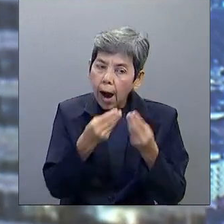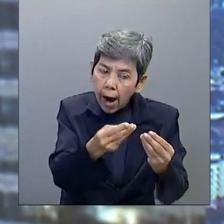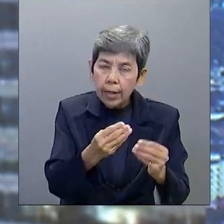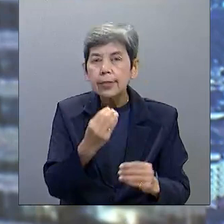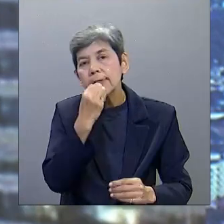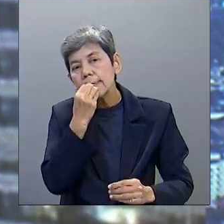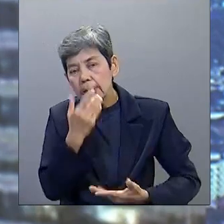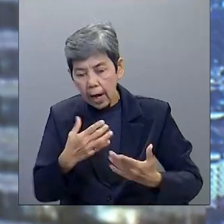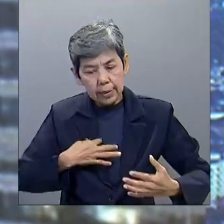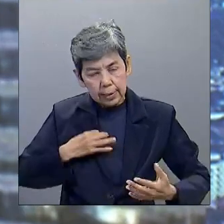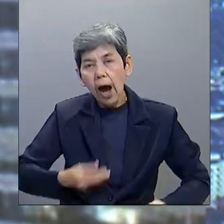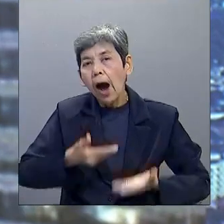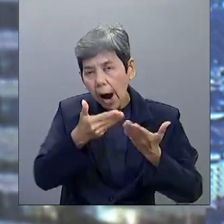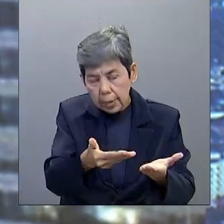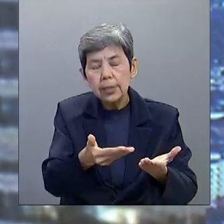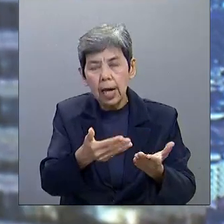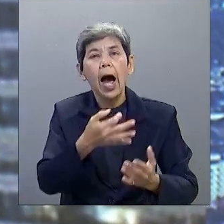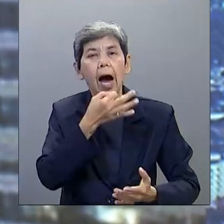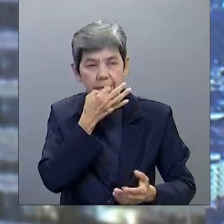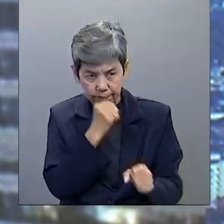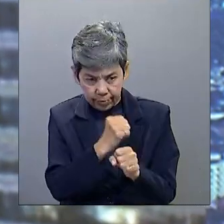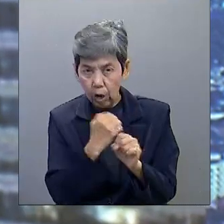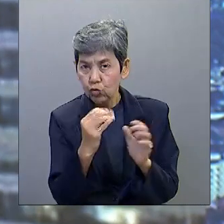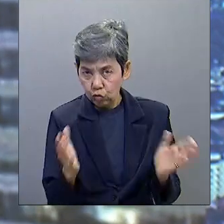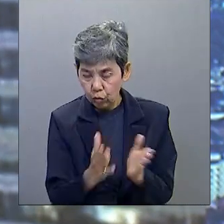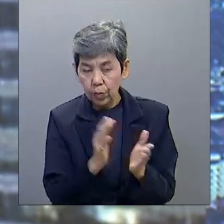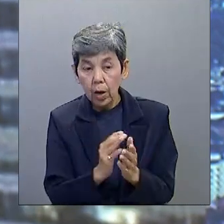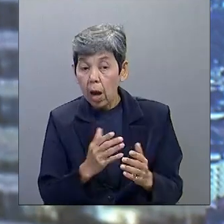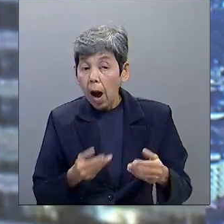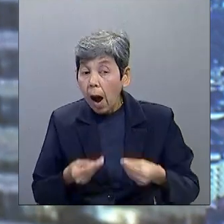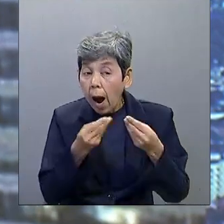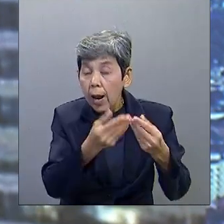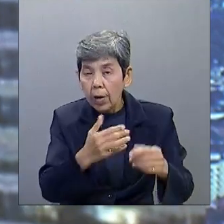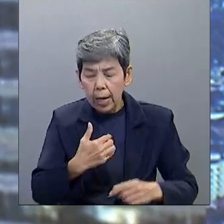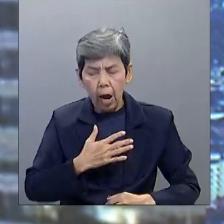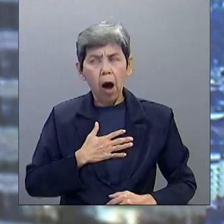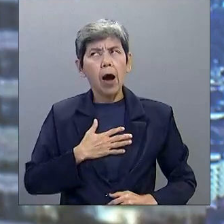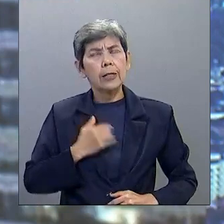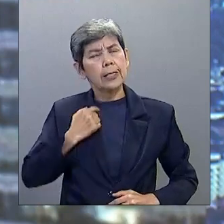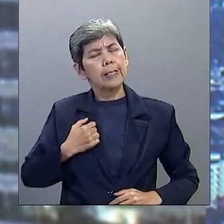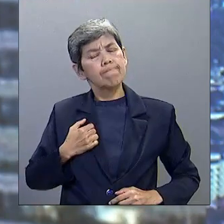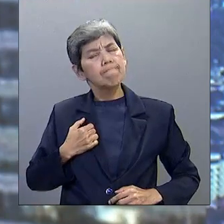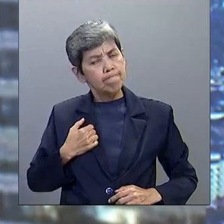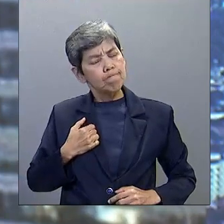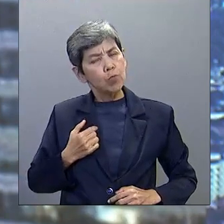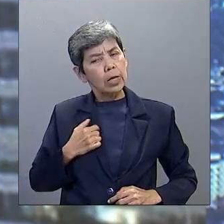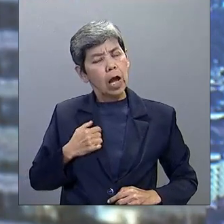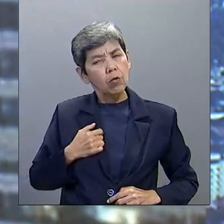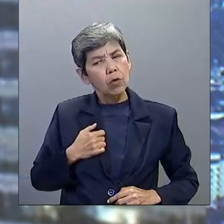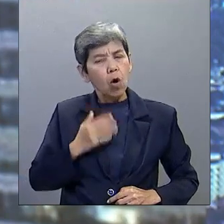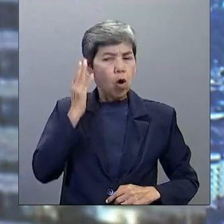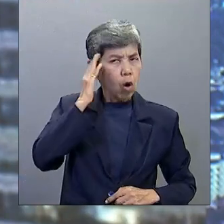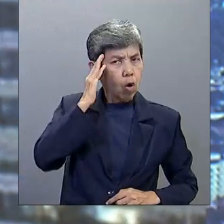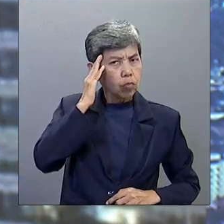ยารักษาโรค ก็เรื่องสุขภาวะข้างถนนแล้วก็เรื่องอาชีพพอรวมไปหมดเนี่ยเขาจะตัดสินใจว่าเขาจะอยู่ถนนหรือว่